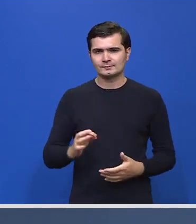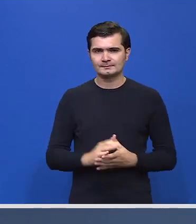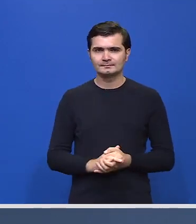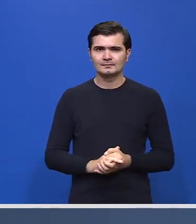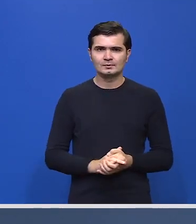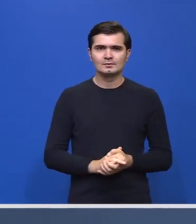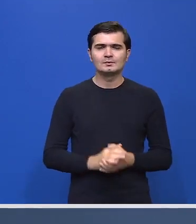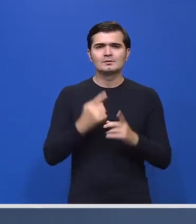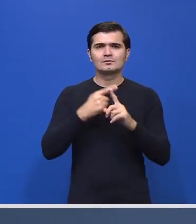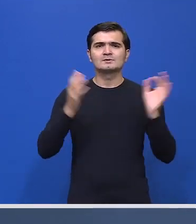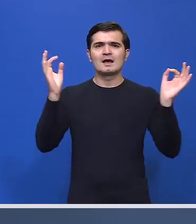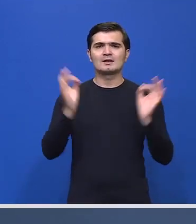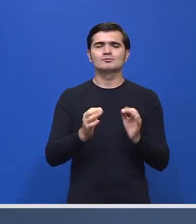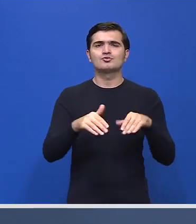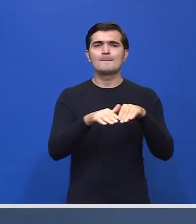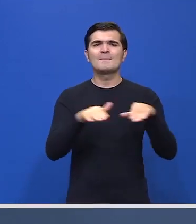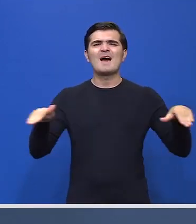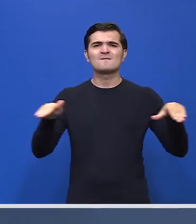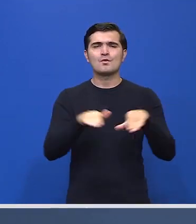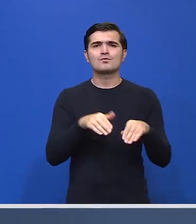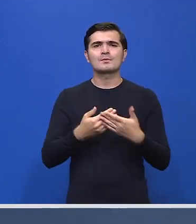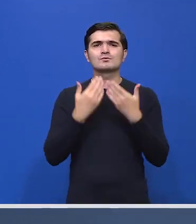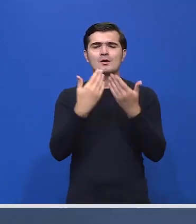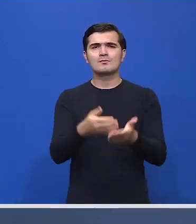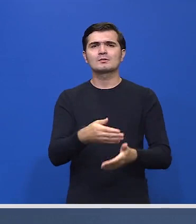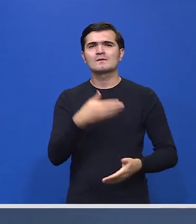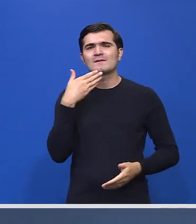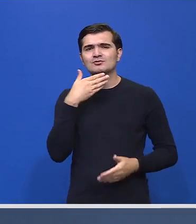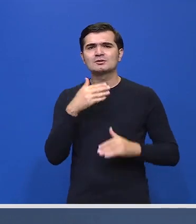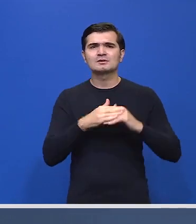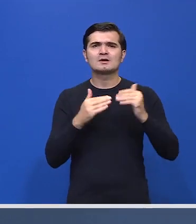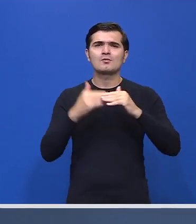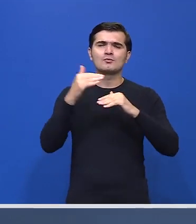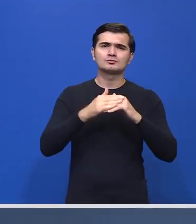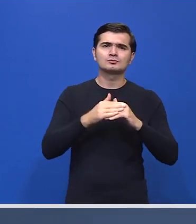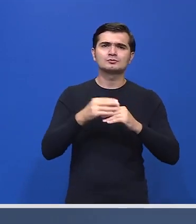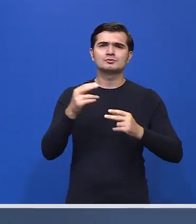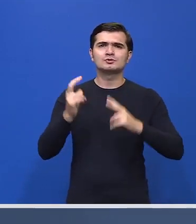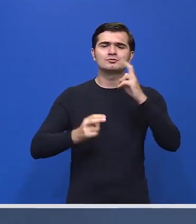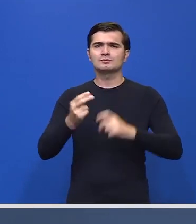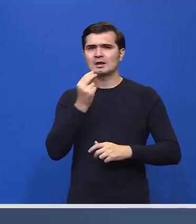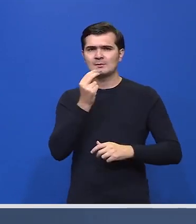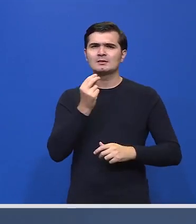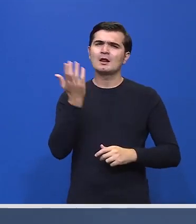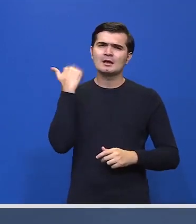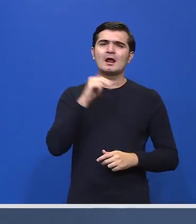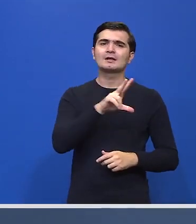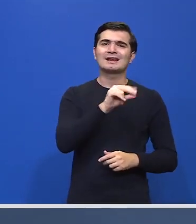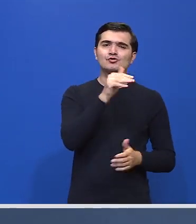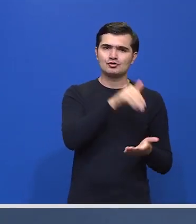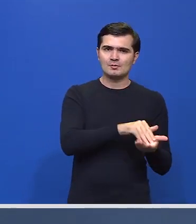O diminuare a plafonului pentru care se acordă facilitățile la construcții și industria alimentară de la 30.000 de lei